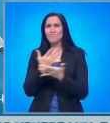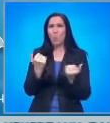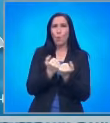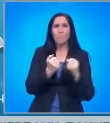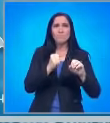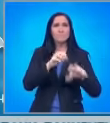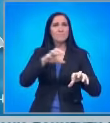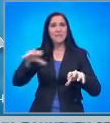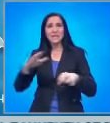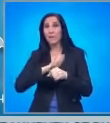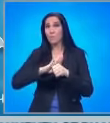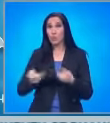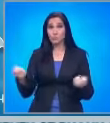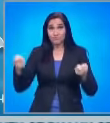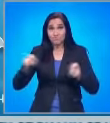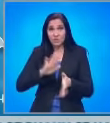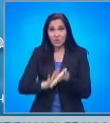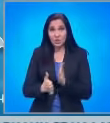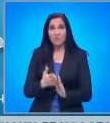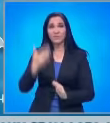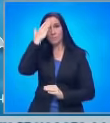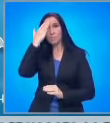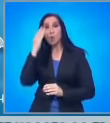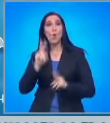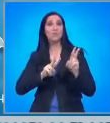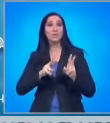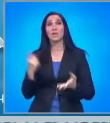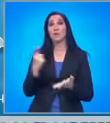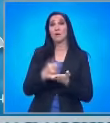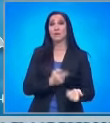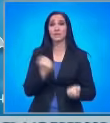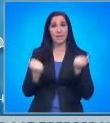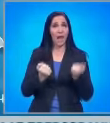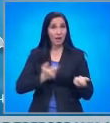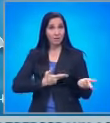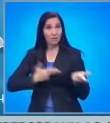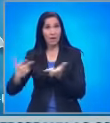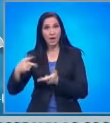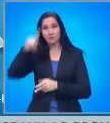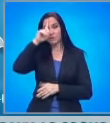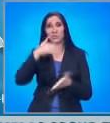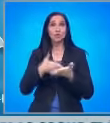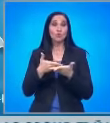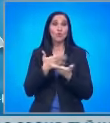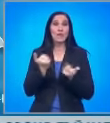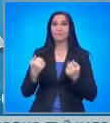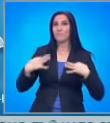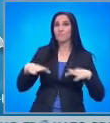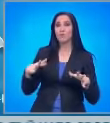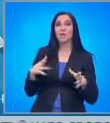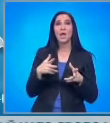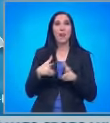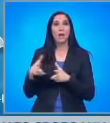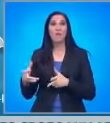изчерпани. Пациенти от Видин се налага да бъдат превозвани до София, тъй като свободни легла в съседните области също няма. Големият проблем обаче